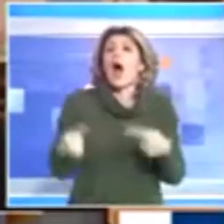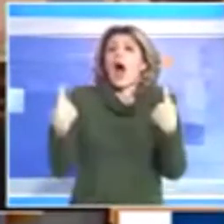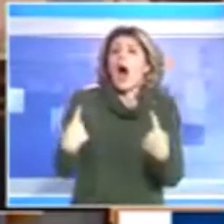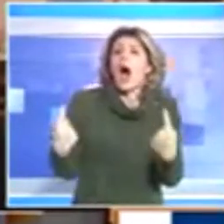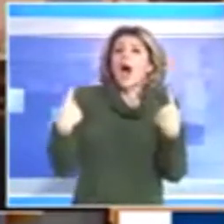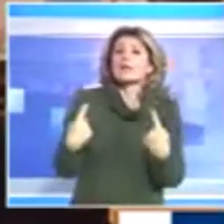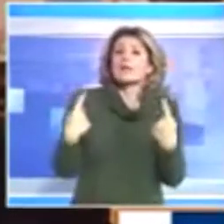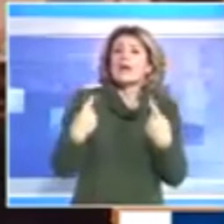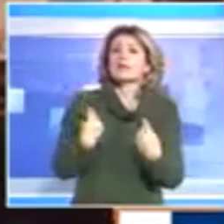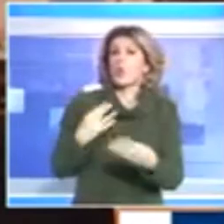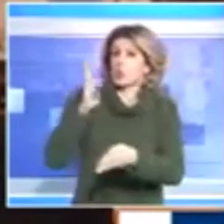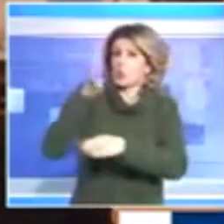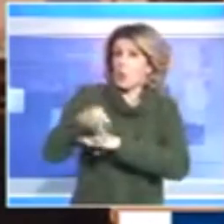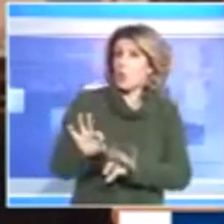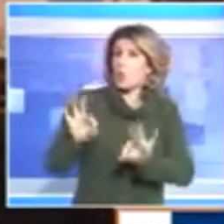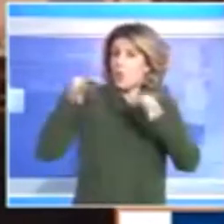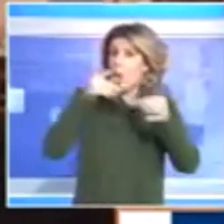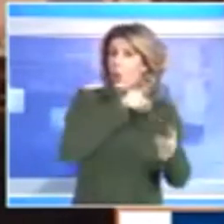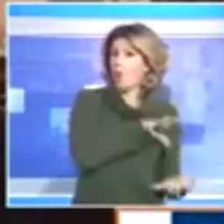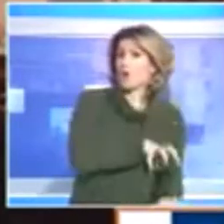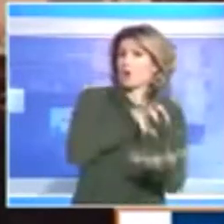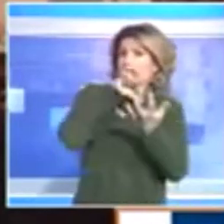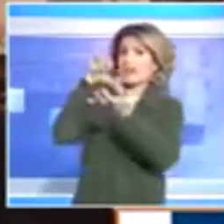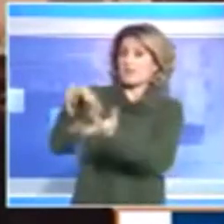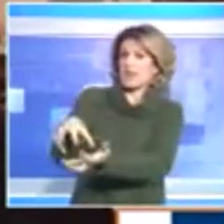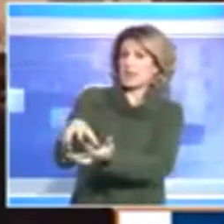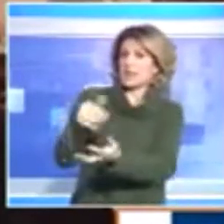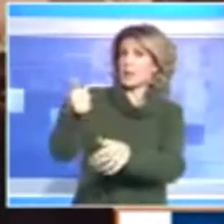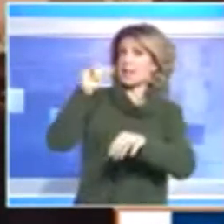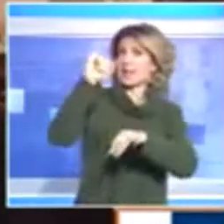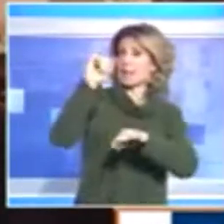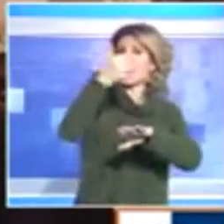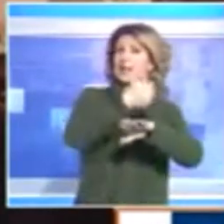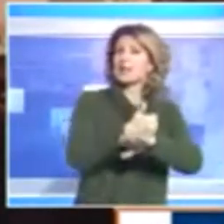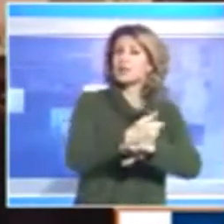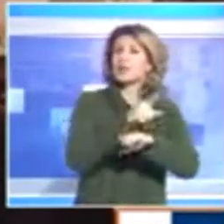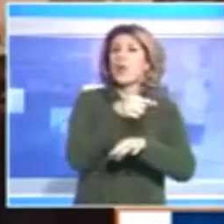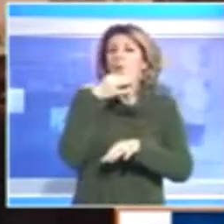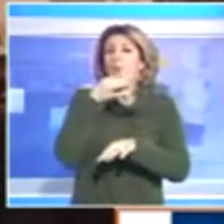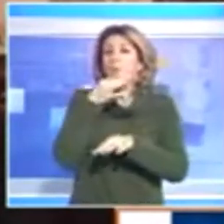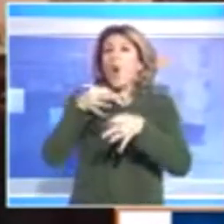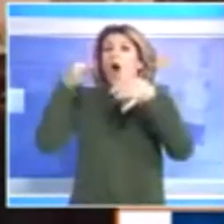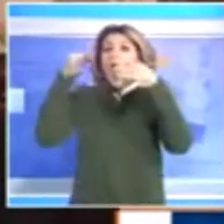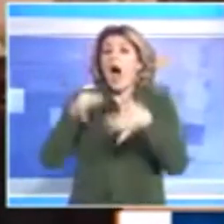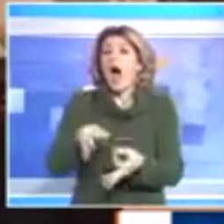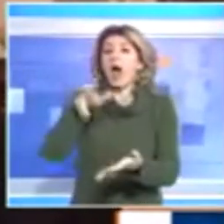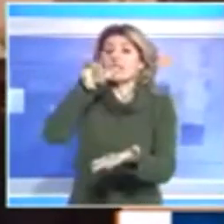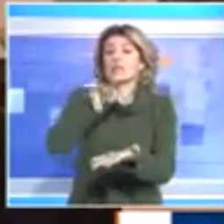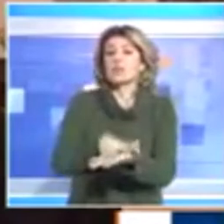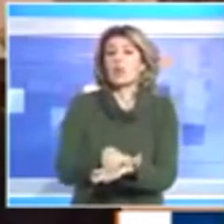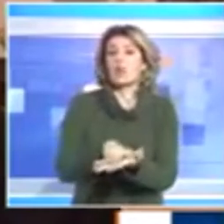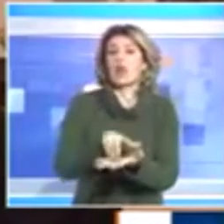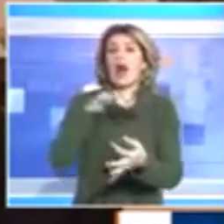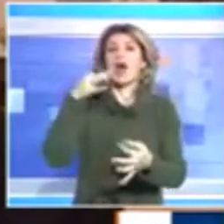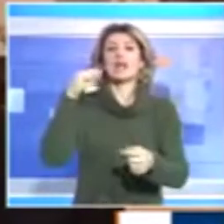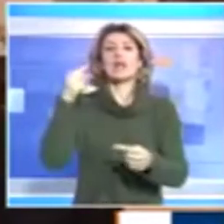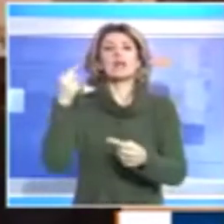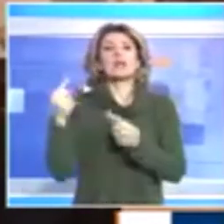subentro del nuovo soggetto imprenditoriale possa assicurare condizioni di